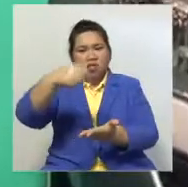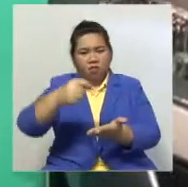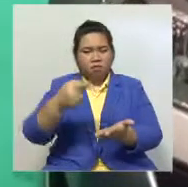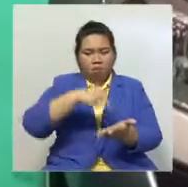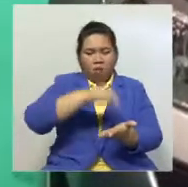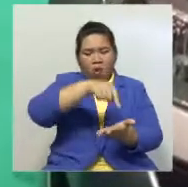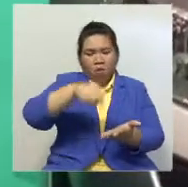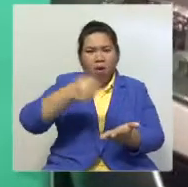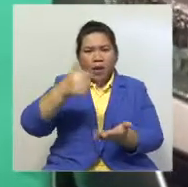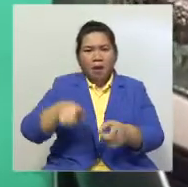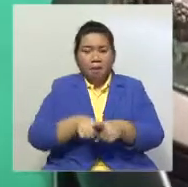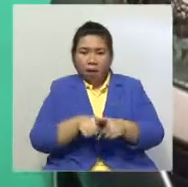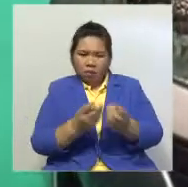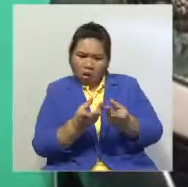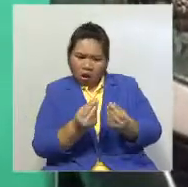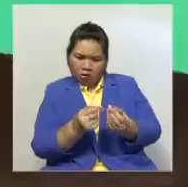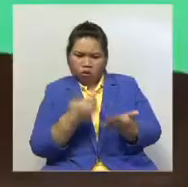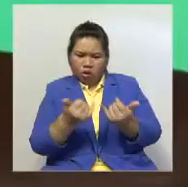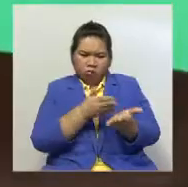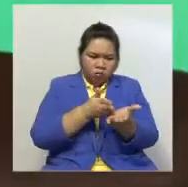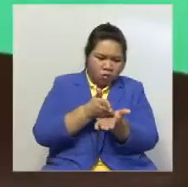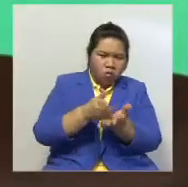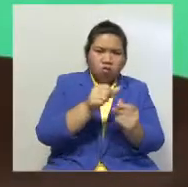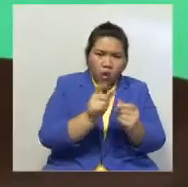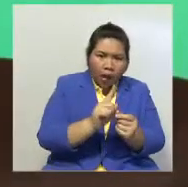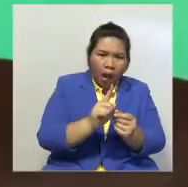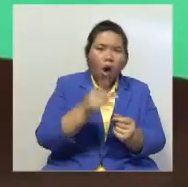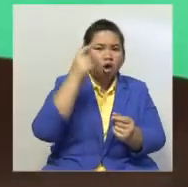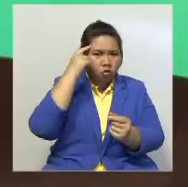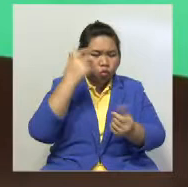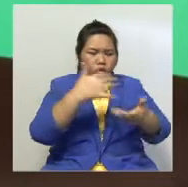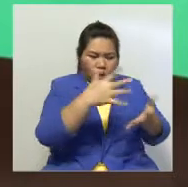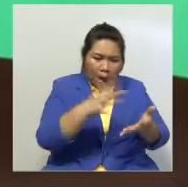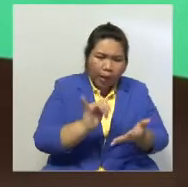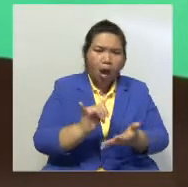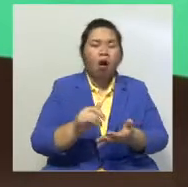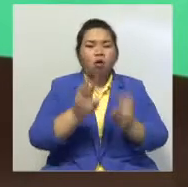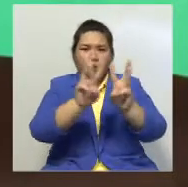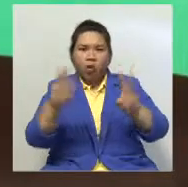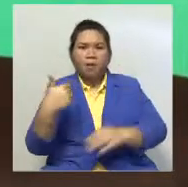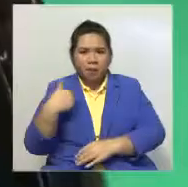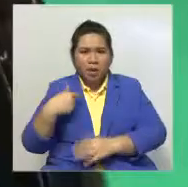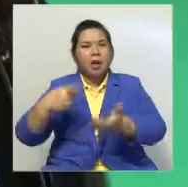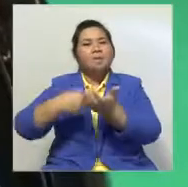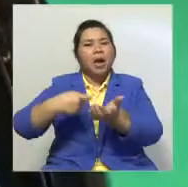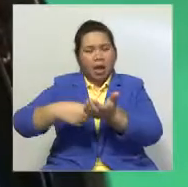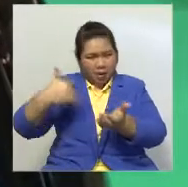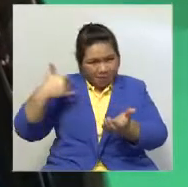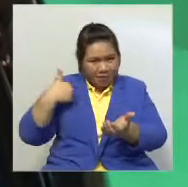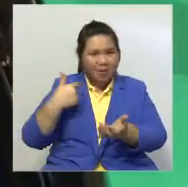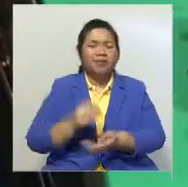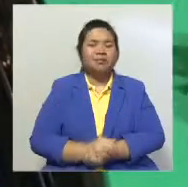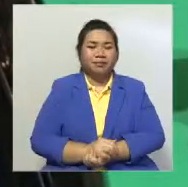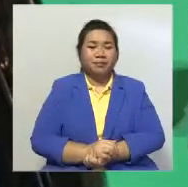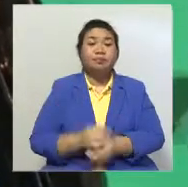สามารถตรวจสอบสถานะส่งแบบเรียลไทม์ได้ทั้งบนมือถือบนเว็บไซต์ต่างๆและก็มีประกันคุ้มครองความเสียหายด้ว